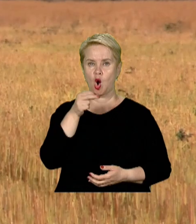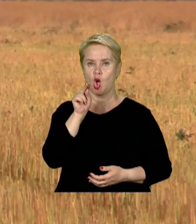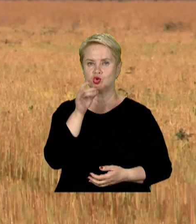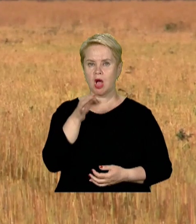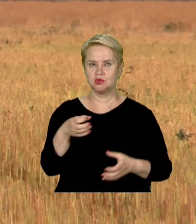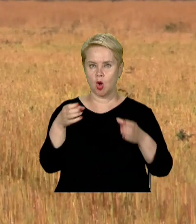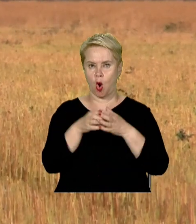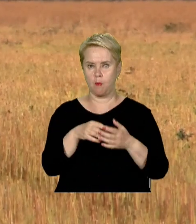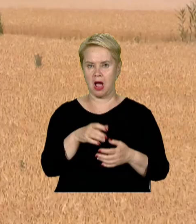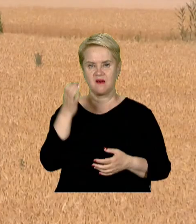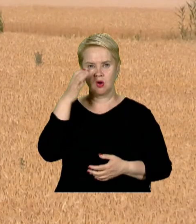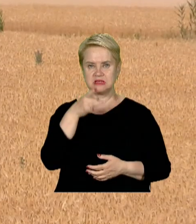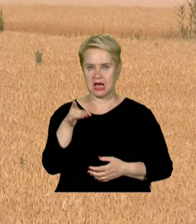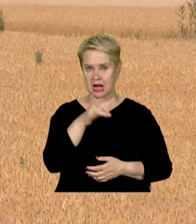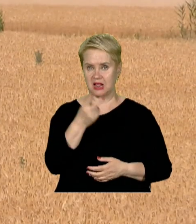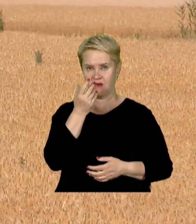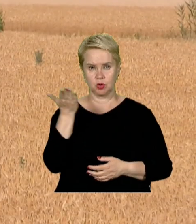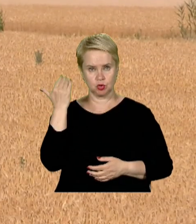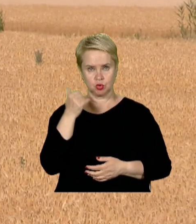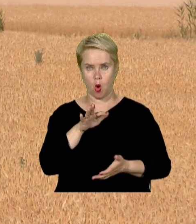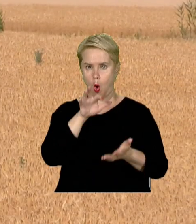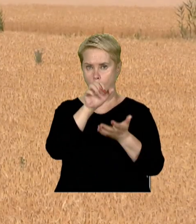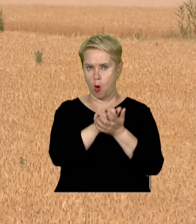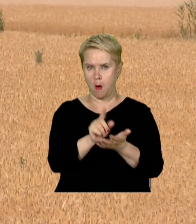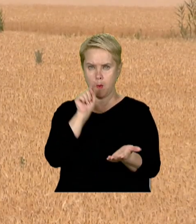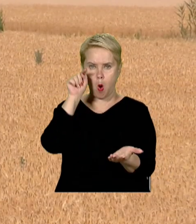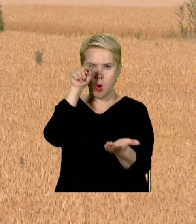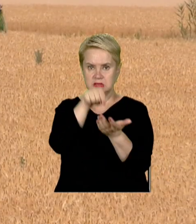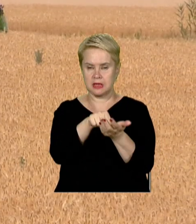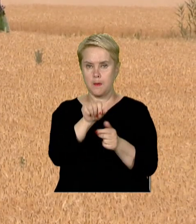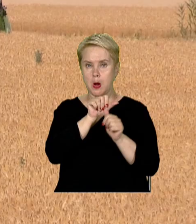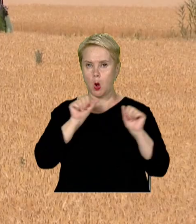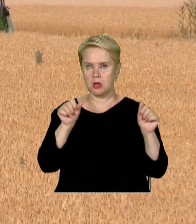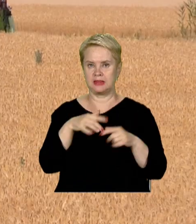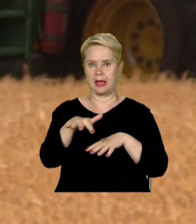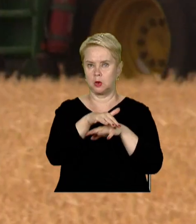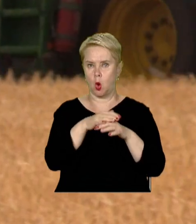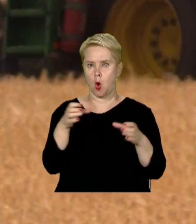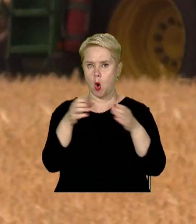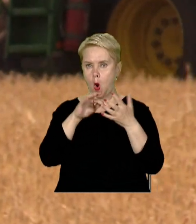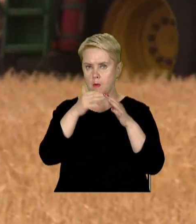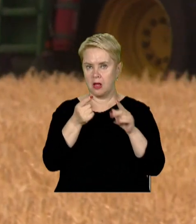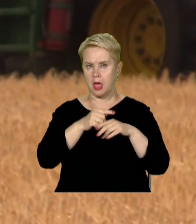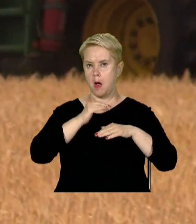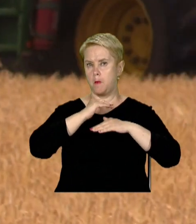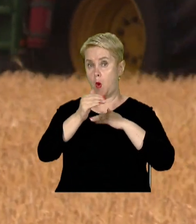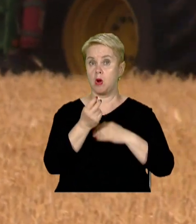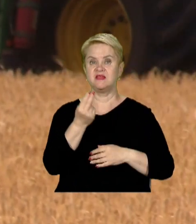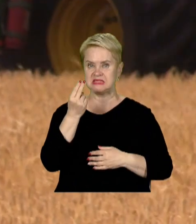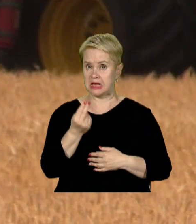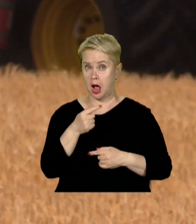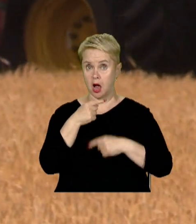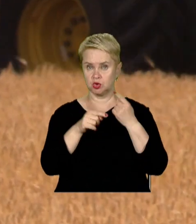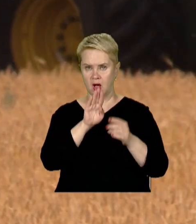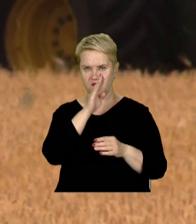Гречаноподіївська громада Криворізького району. 2 тижні тому окупанти поцілили у прикордонні території громади. Це поле вціліло. Але